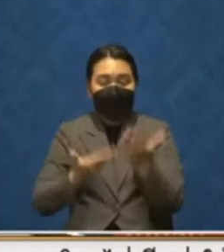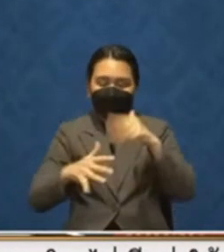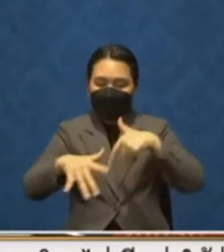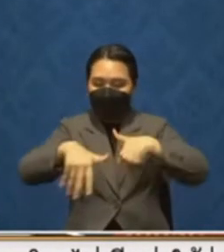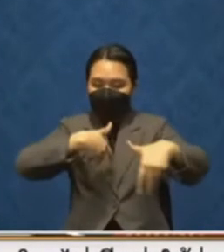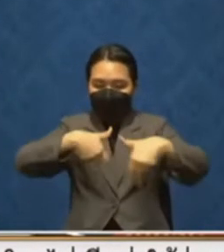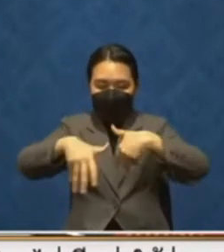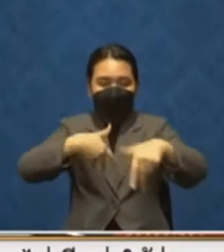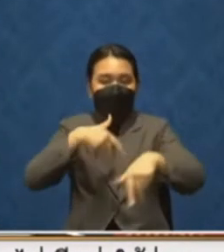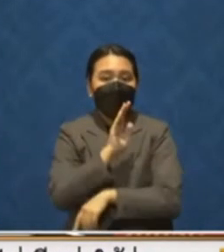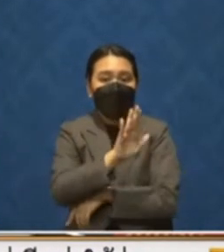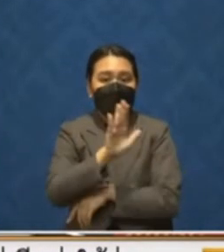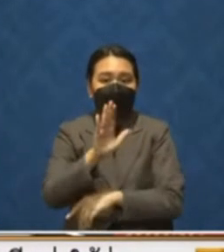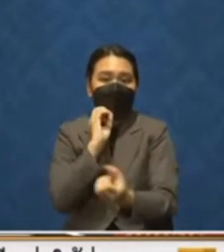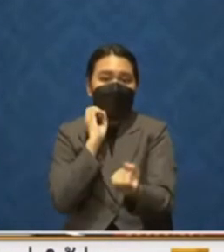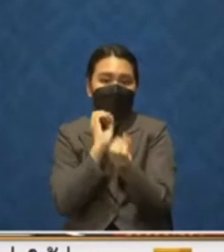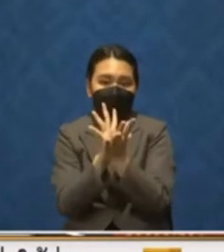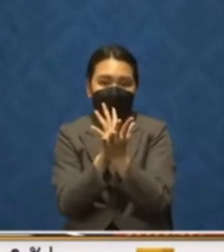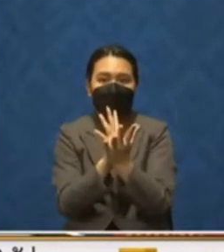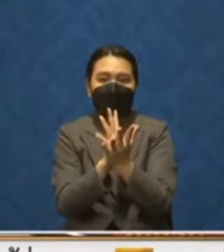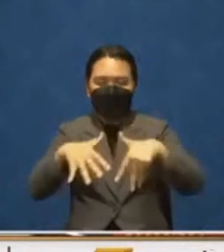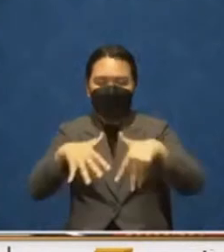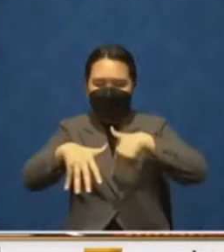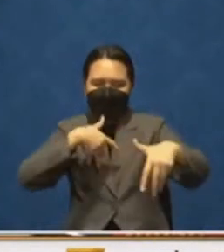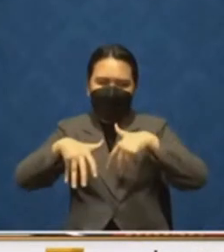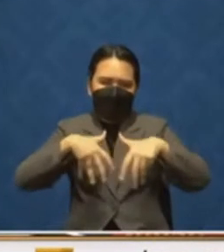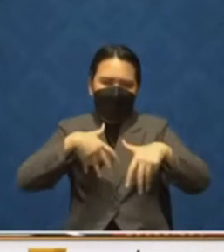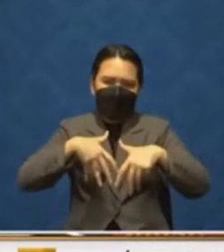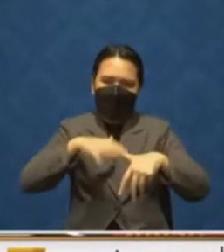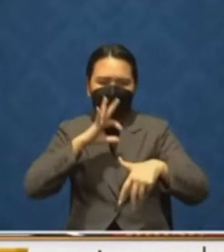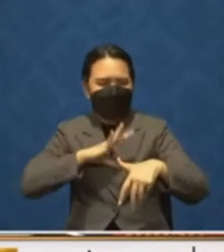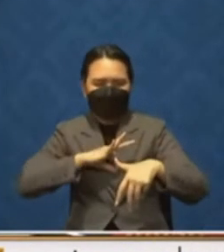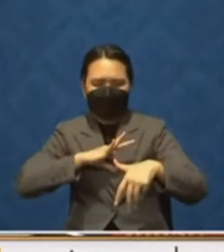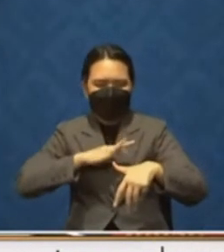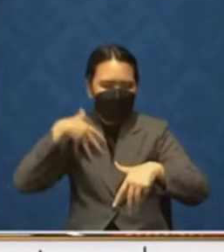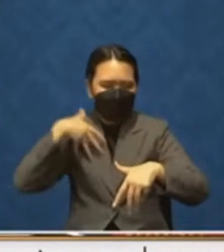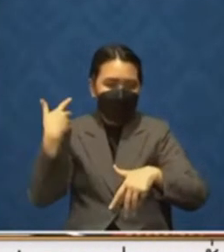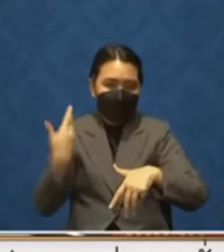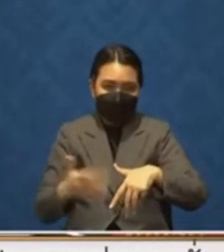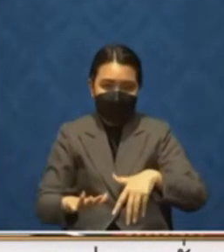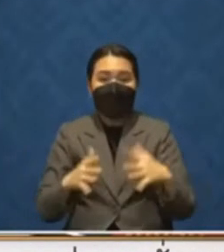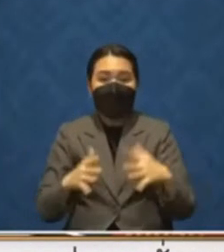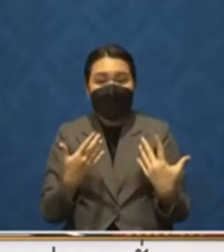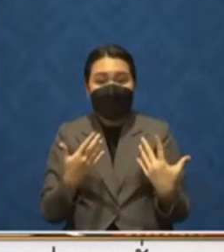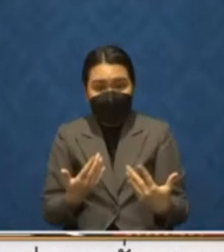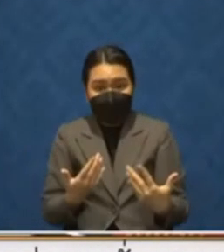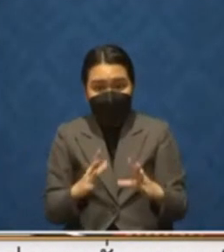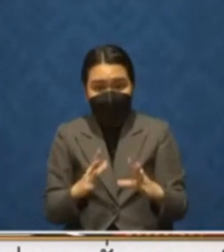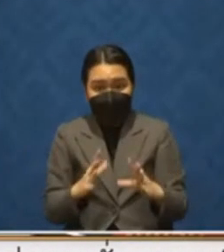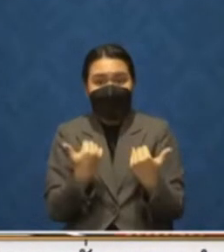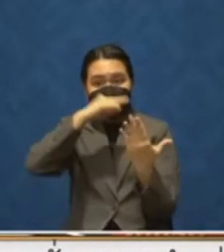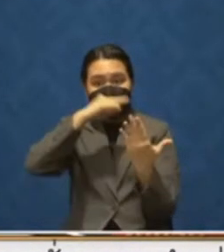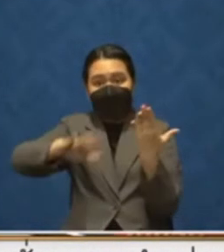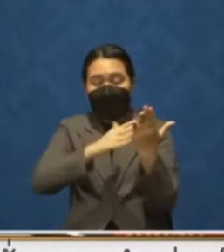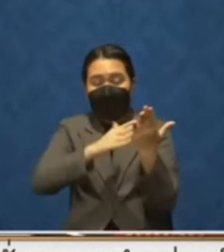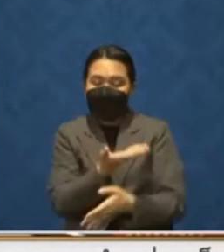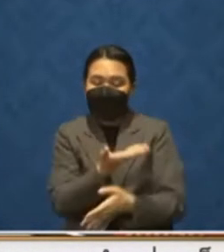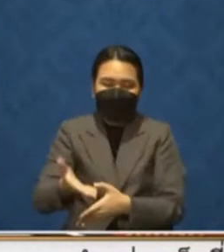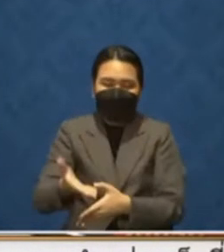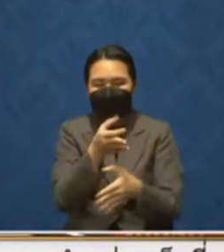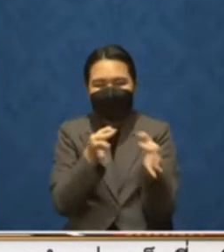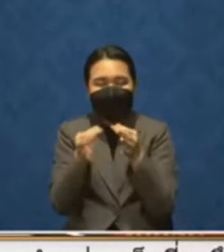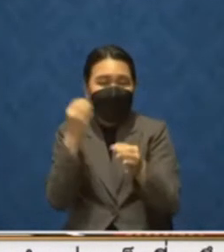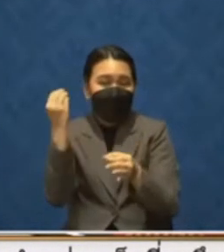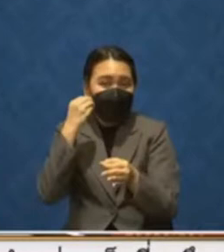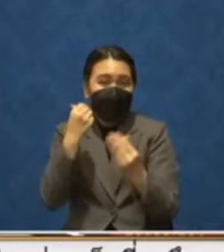มันทำให้ประชาชนสิ้นหวังครับแล้วสิ่งที่เกิดขึ้นกับประเทศไทยที่ท่านที่แจ้งมาตลอดเวลาว่าตอนนี้เศรษฐกิจ